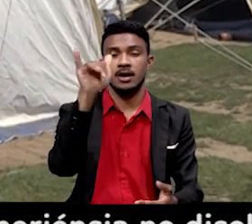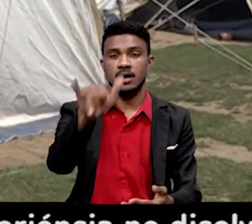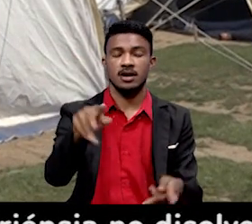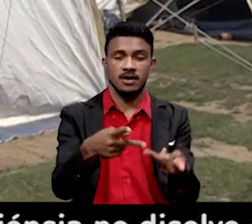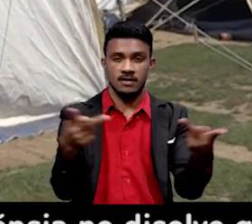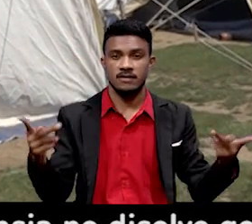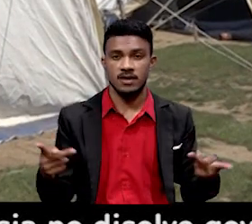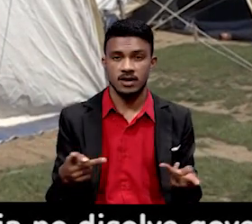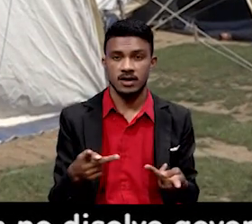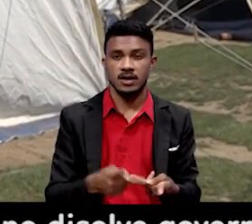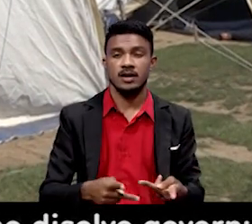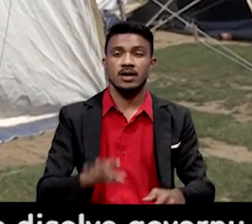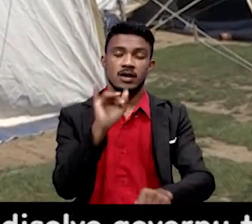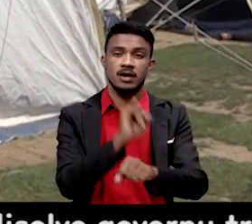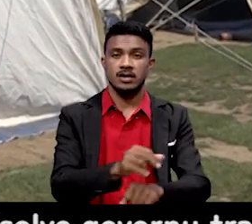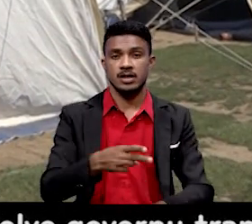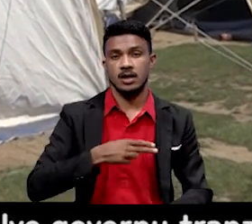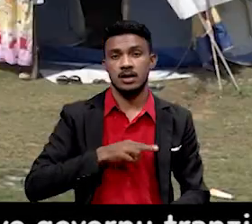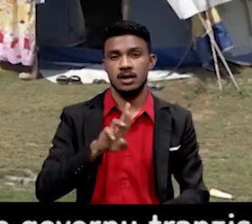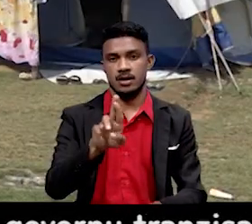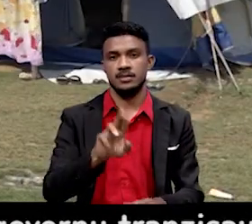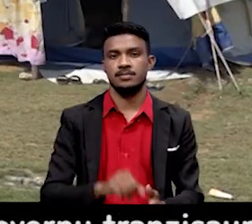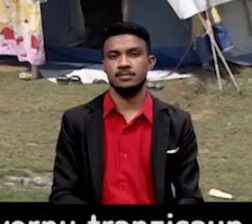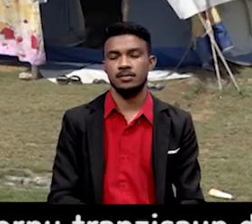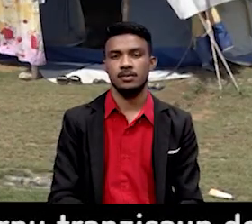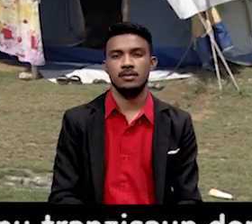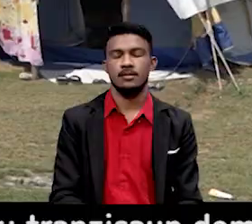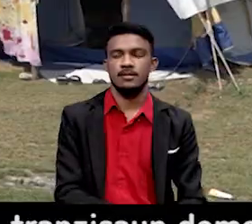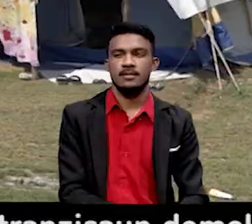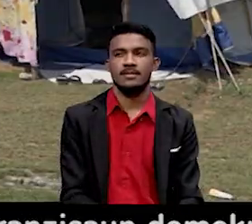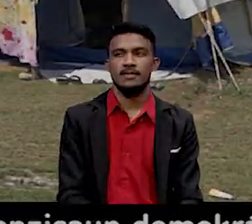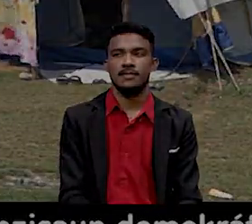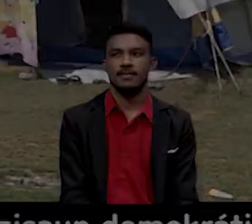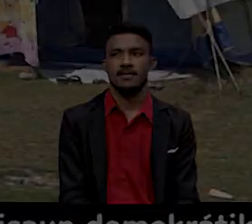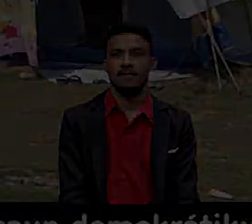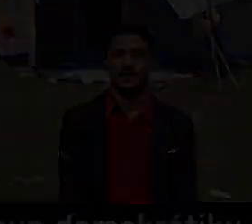deslokado kapela B di Kera. Laura da Cruz, Dilma Suzeti, ZMN.